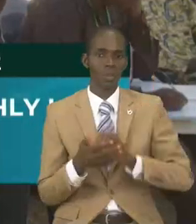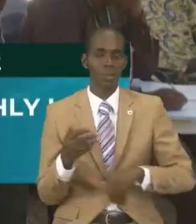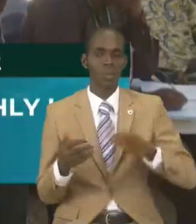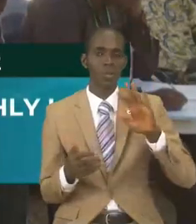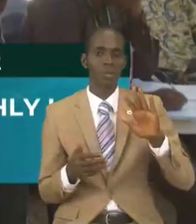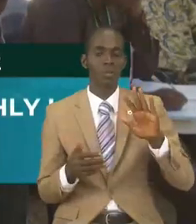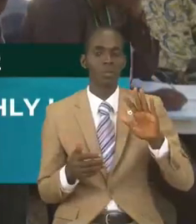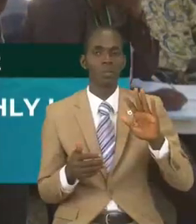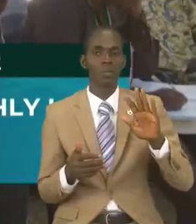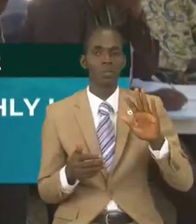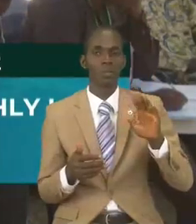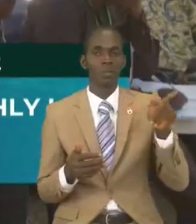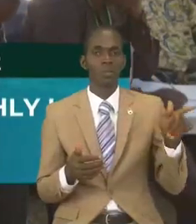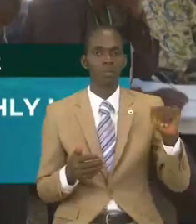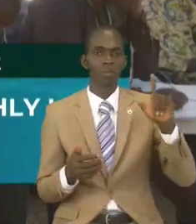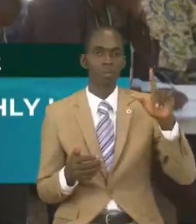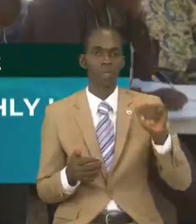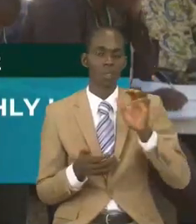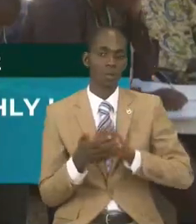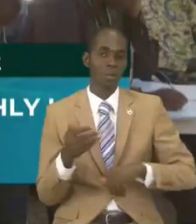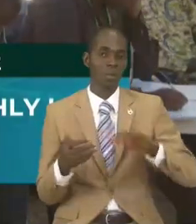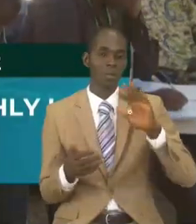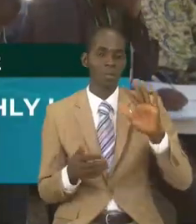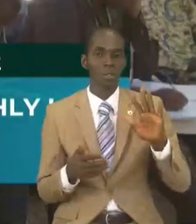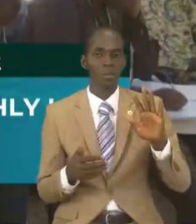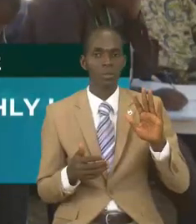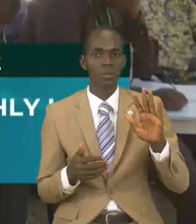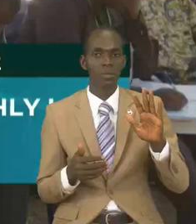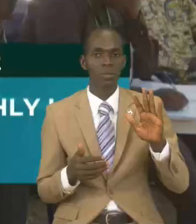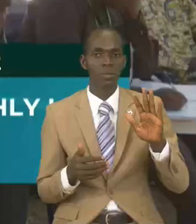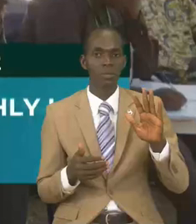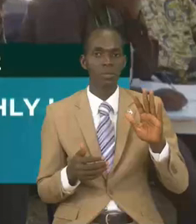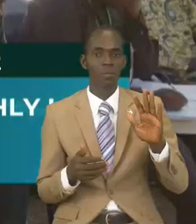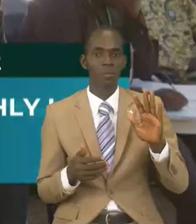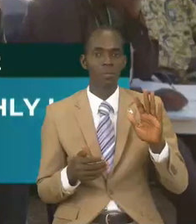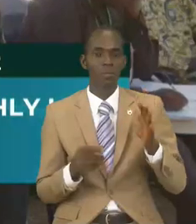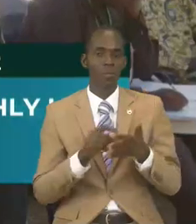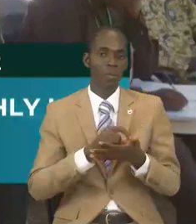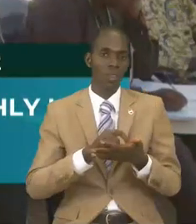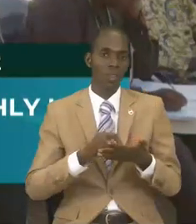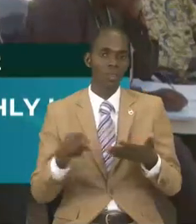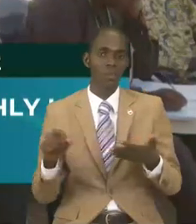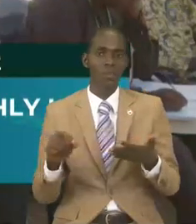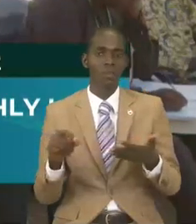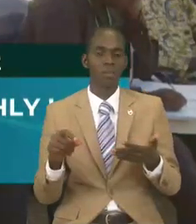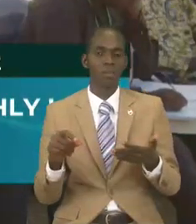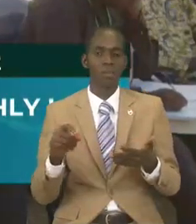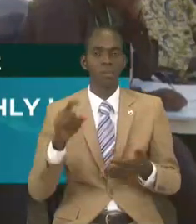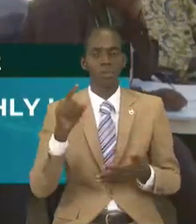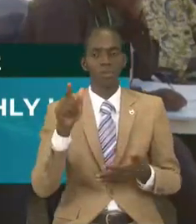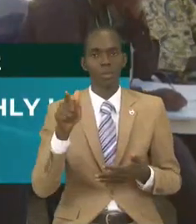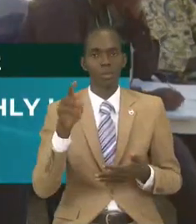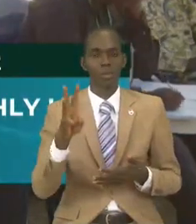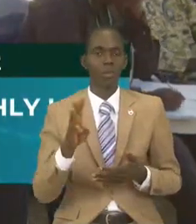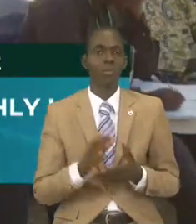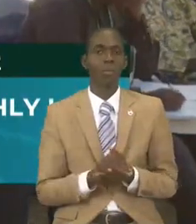verset 24, Galates, chapitre 5, Lisons à partir du verset